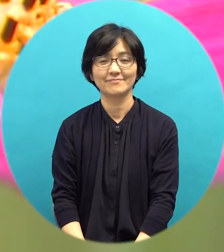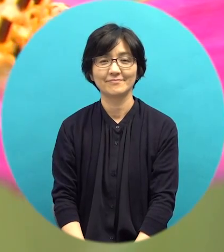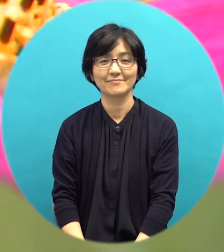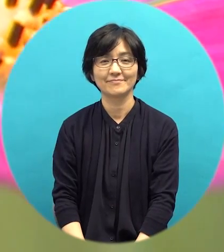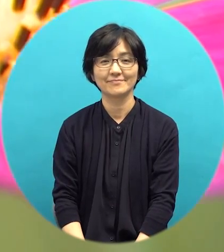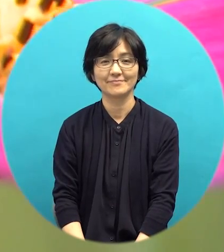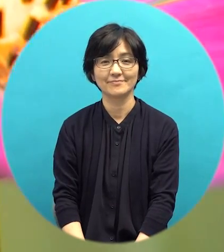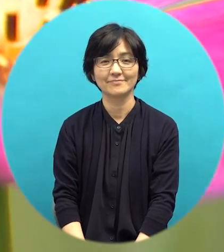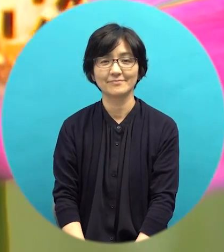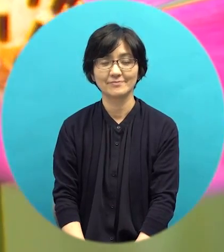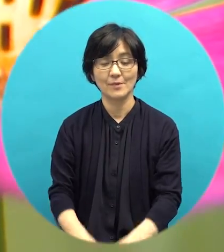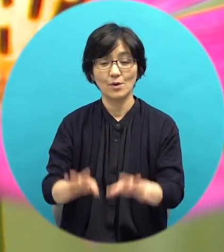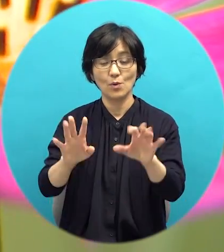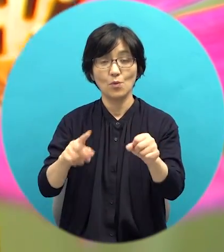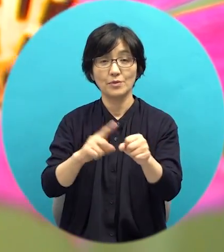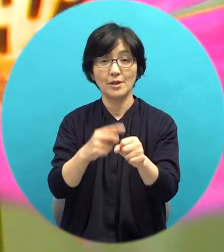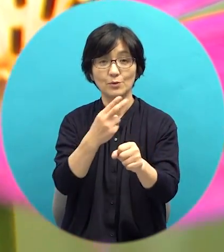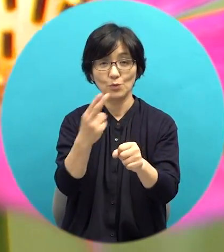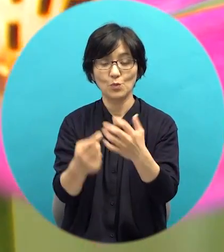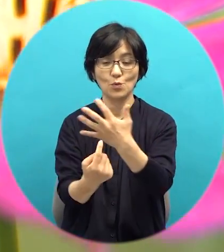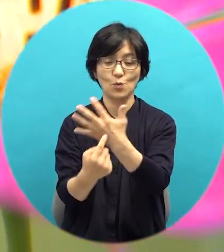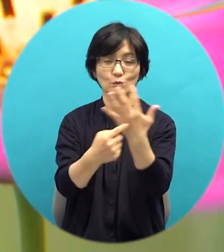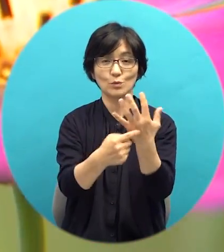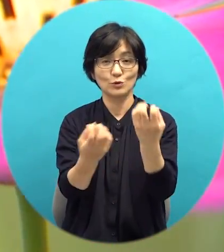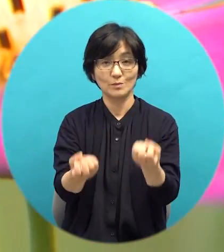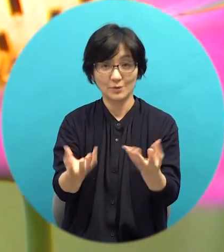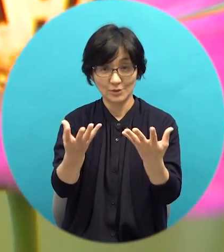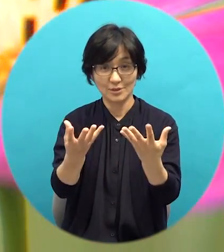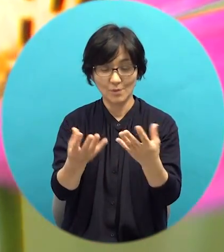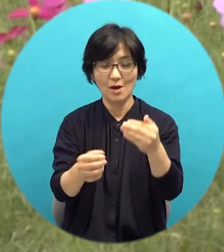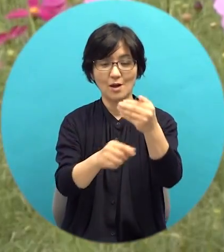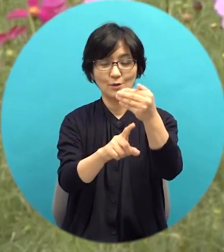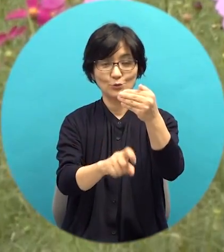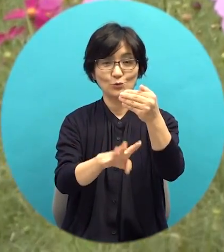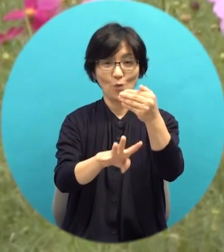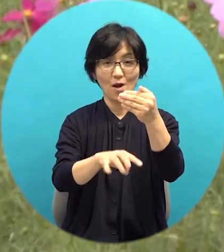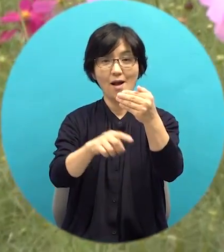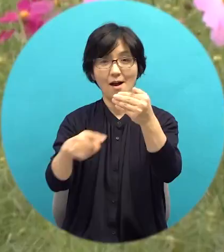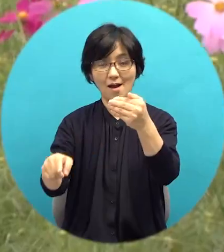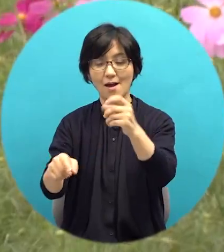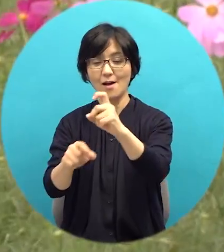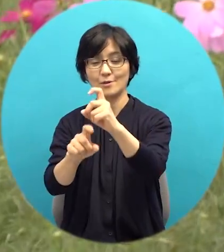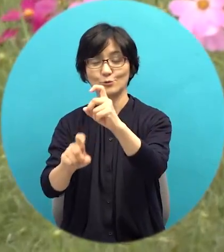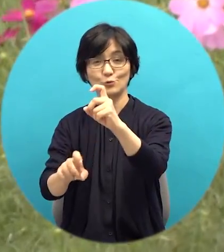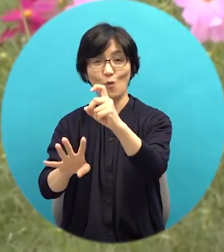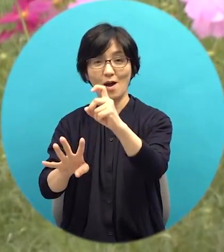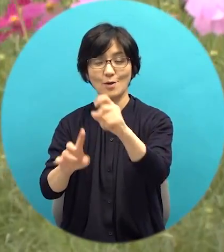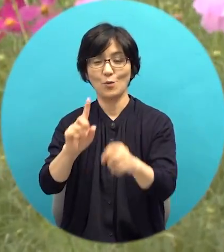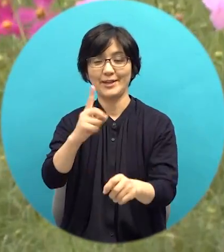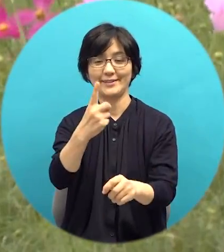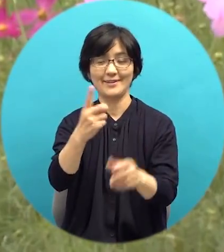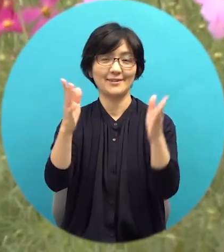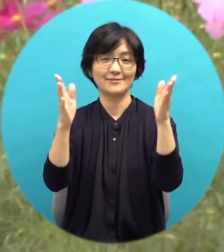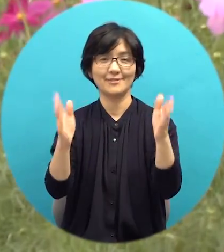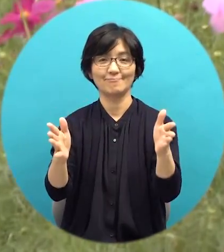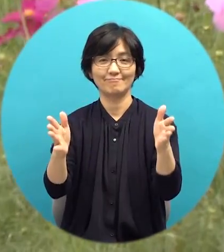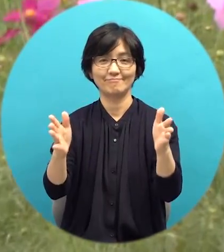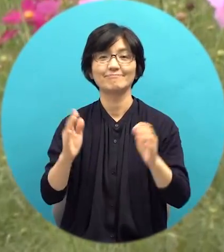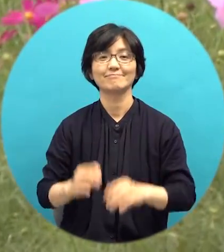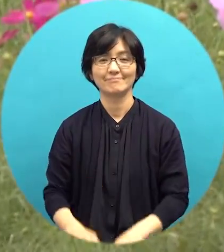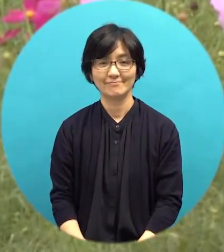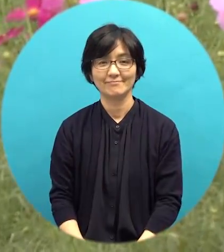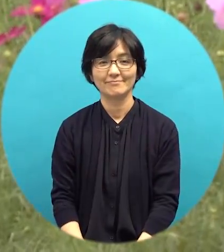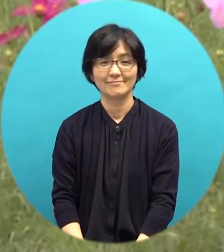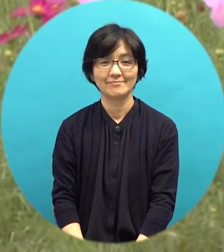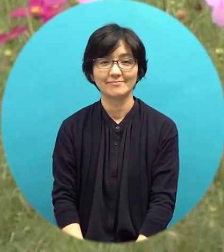家。今年度のコスモス祭りは9月14日から10月14日までの1ヶ月間